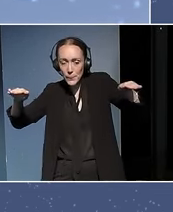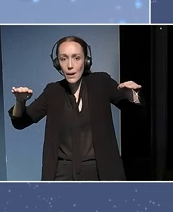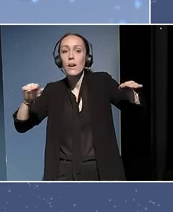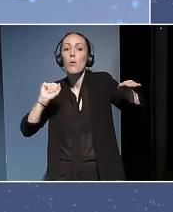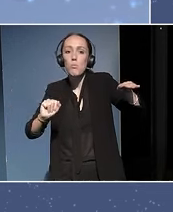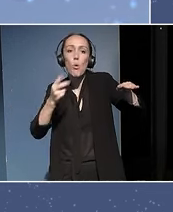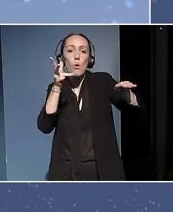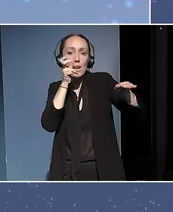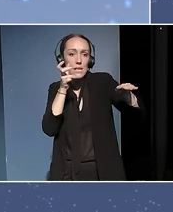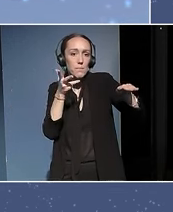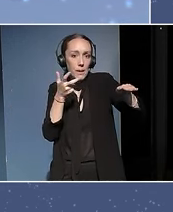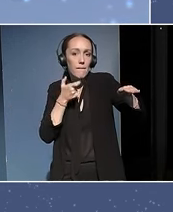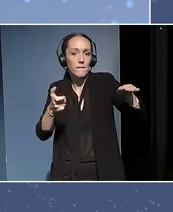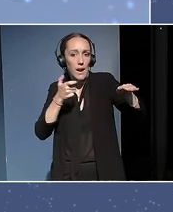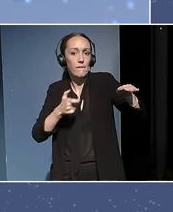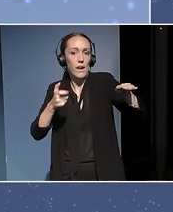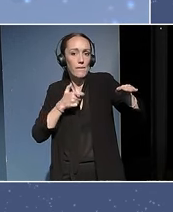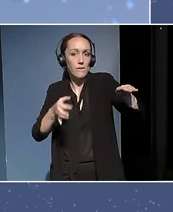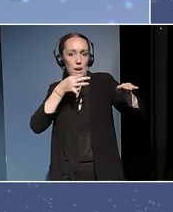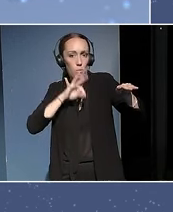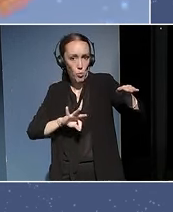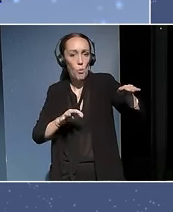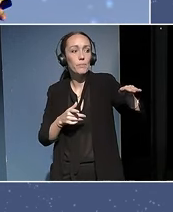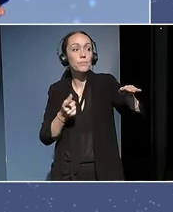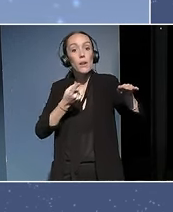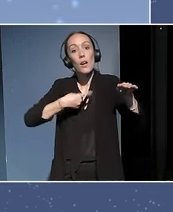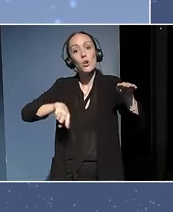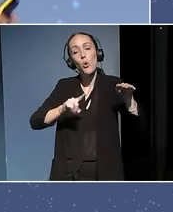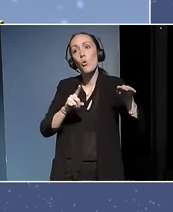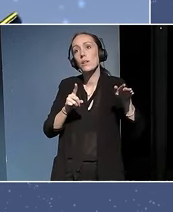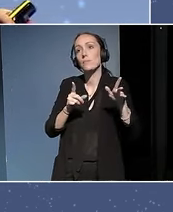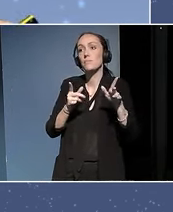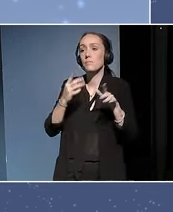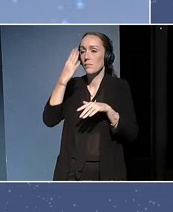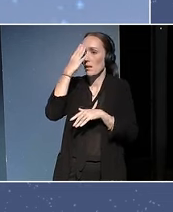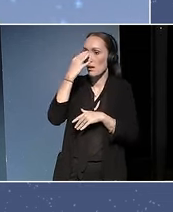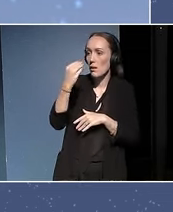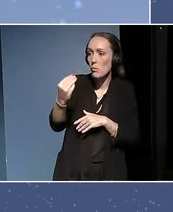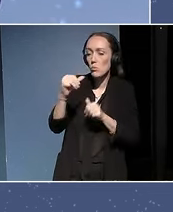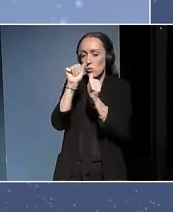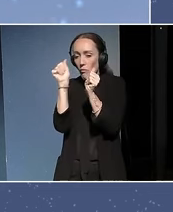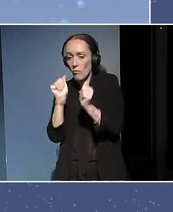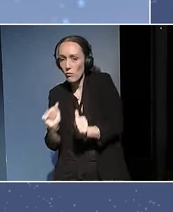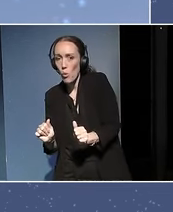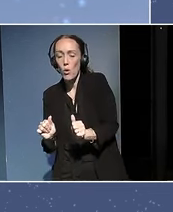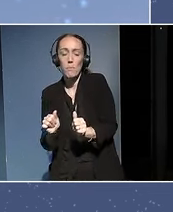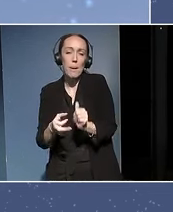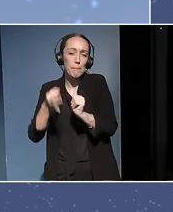respirare e qui Noi cominciamo a capire dal museo di Milano dalla forma del naso a coccodrillo